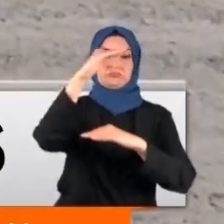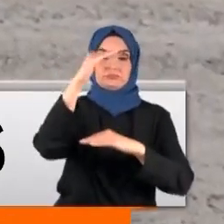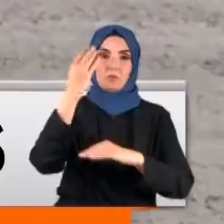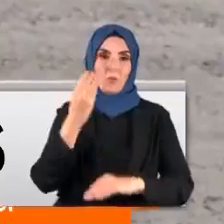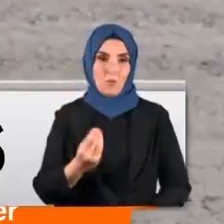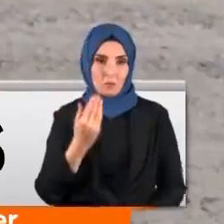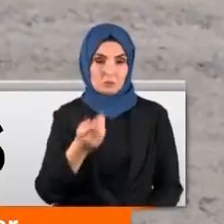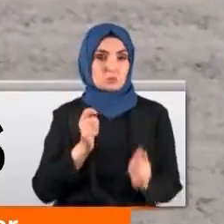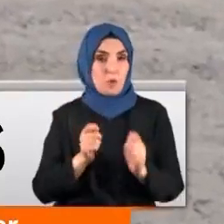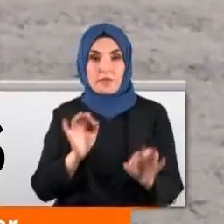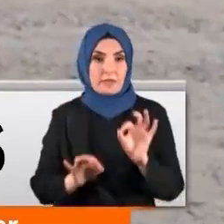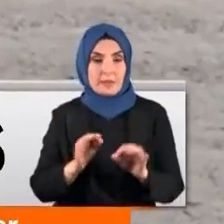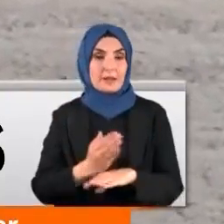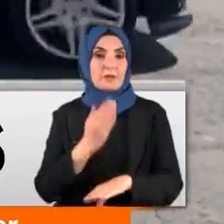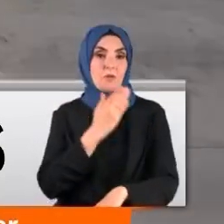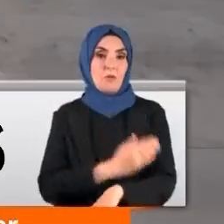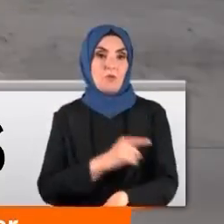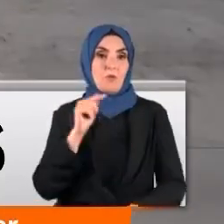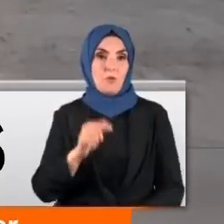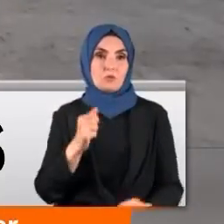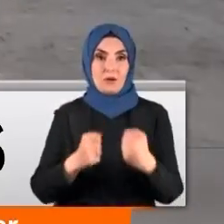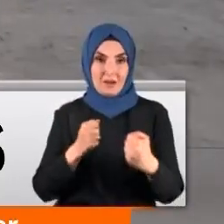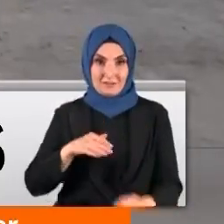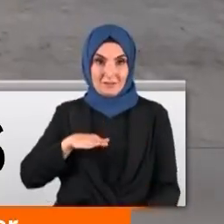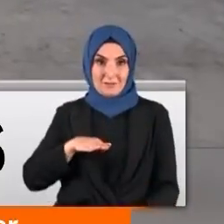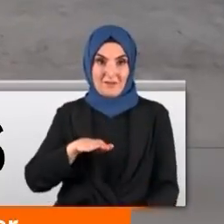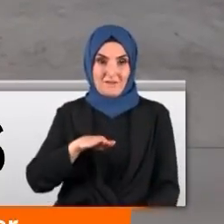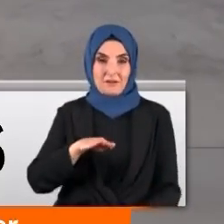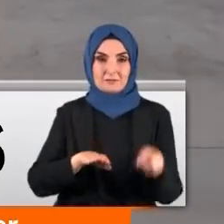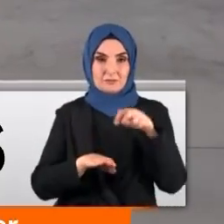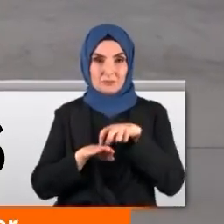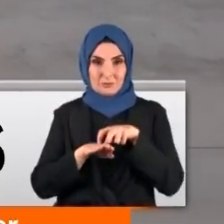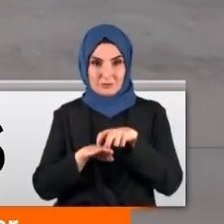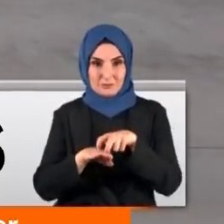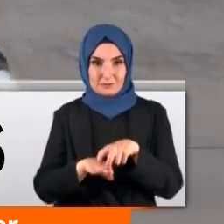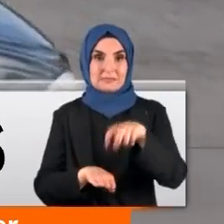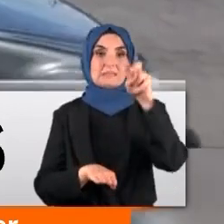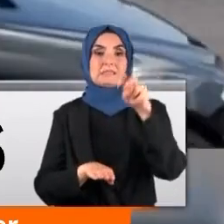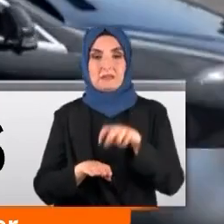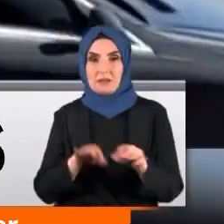Çibotarev zorlu deneme öncesi hareket halindeki aracın tavanında sıçrayıp antrenman yaptı.